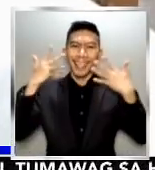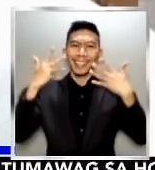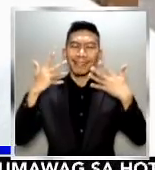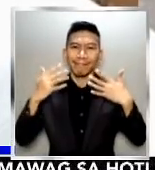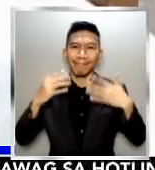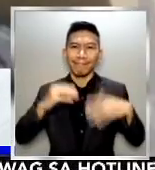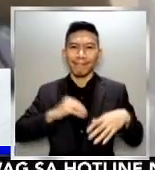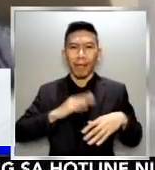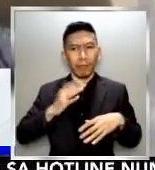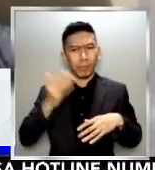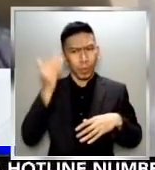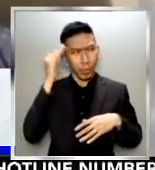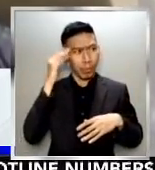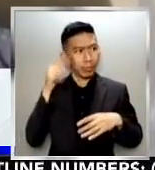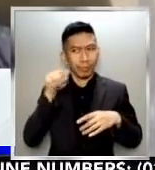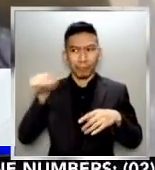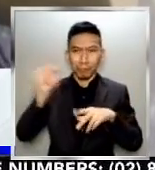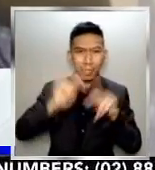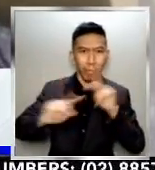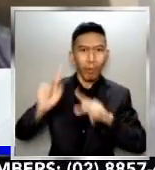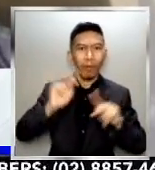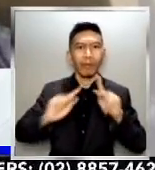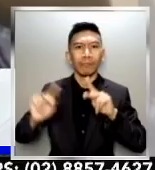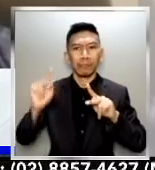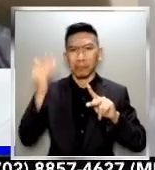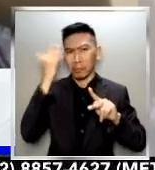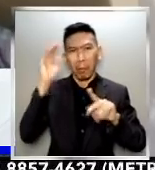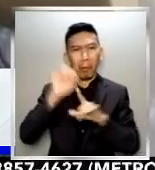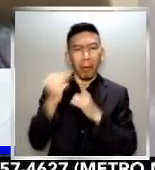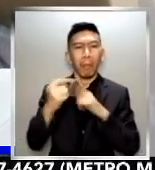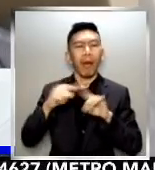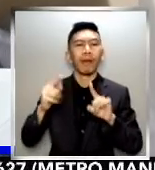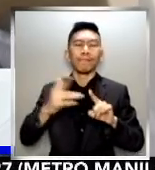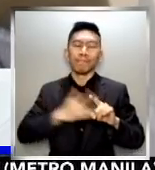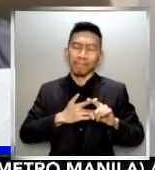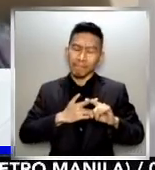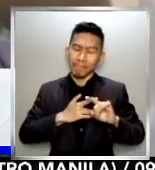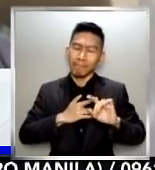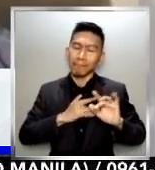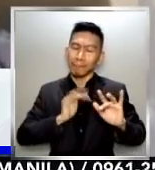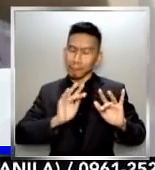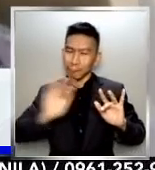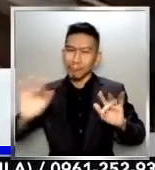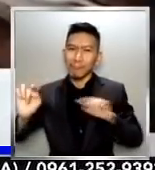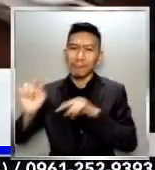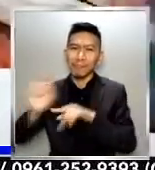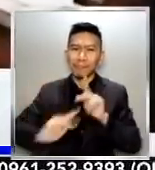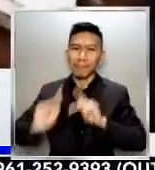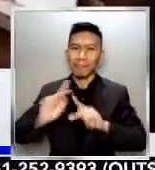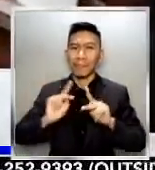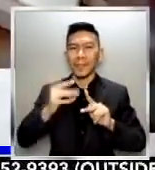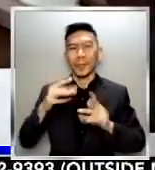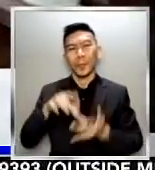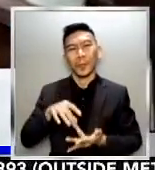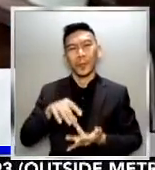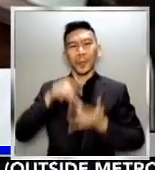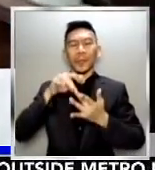mga tao, di ba? Pero natatouch mo sila in opo. In the most special way.